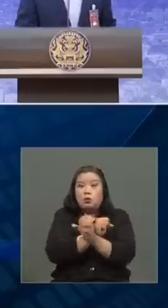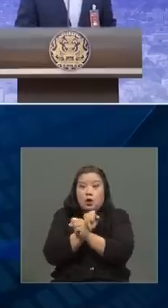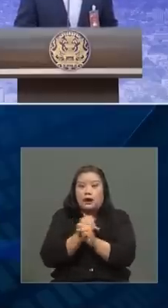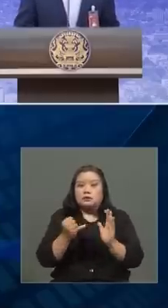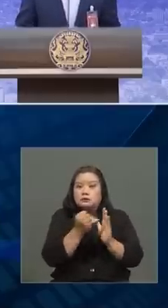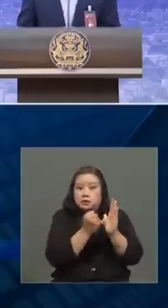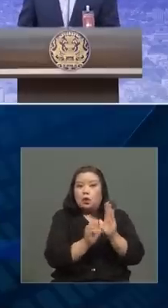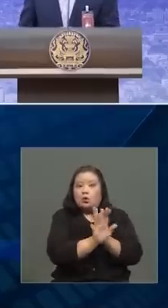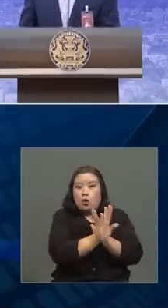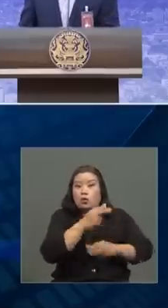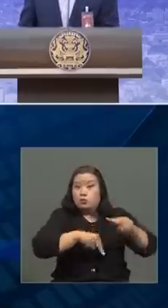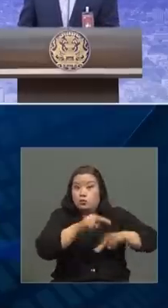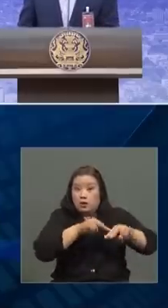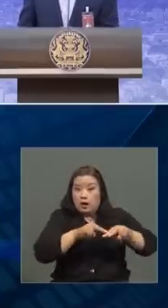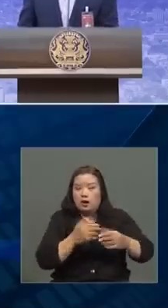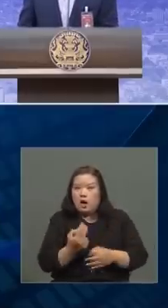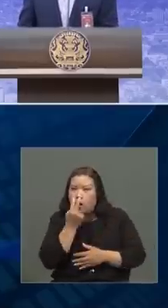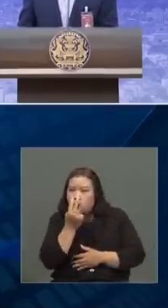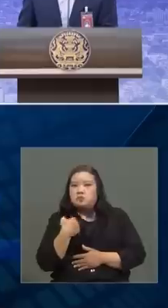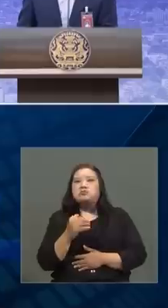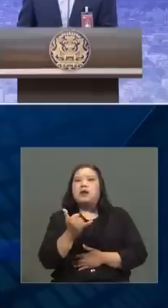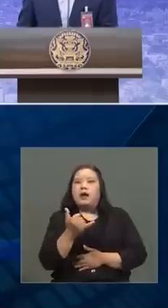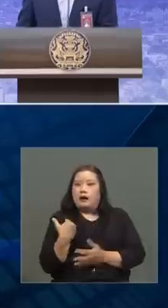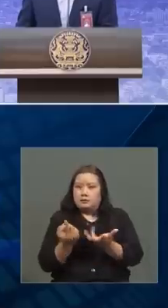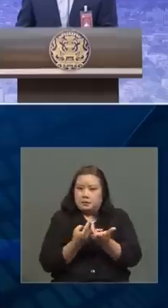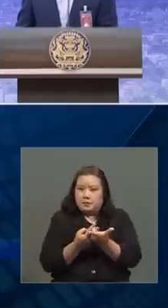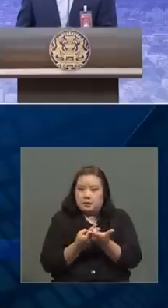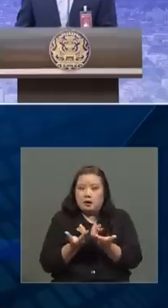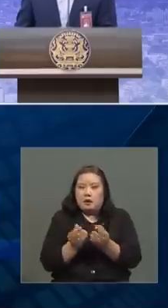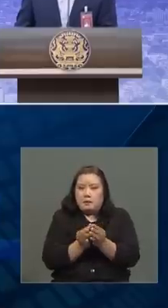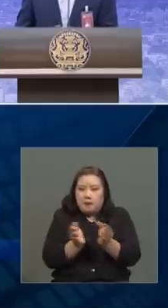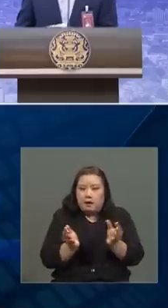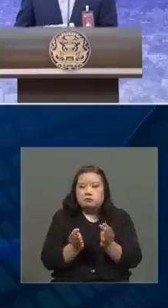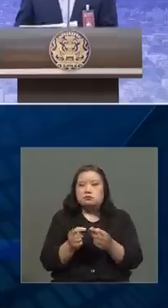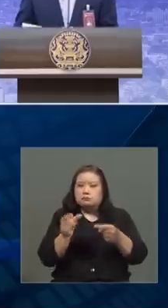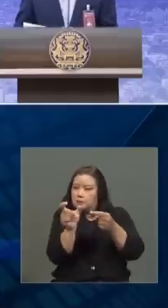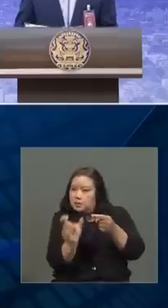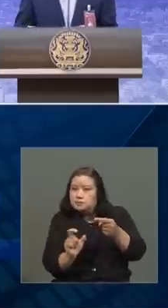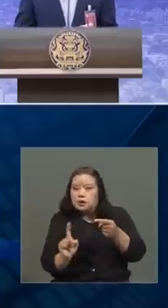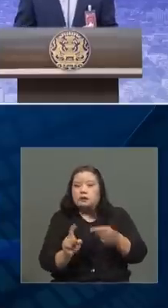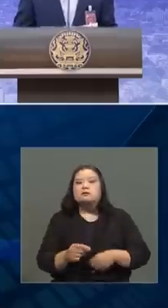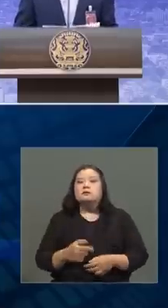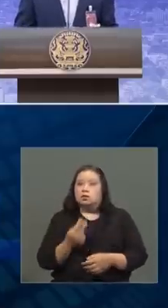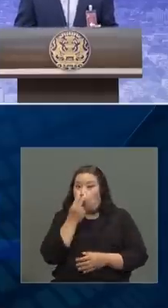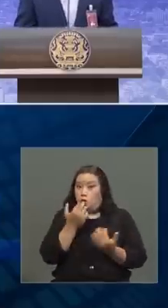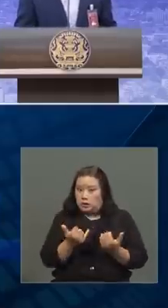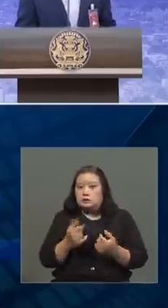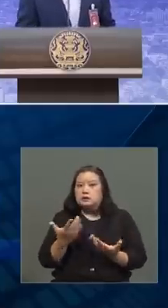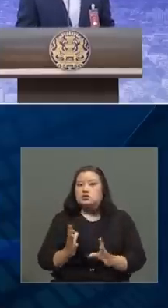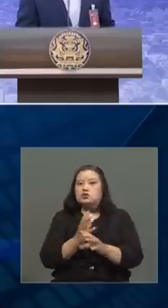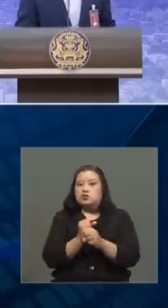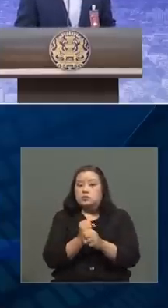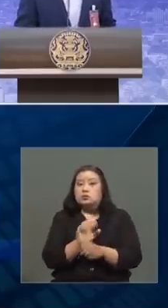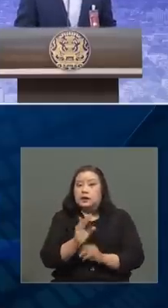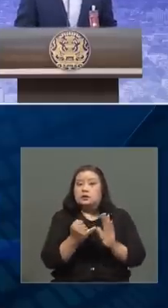ท่านอาจจะได้ข้อมูลของท่านที่อาจจะสูงกว่านี้อะไรอย่างไรก็นำเรียนว่านี่คือเอ่อตัวเลขจะเป็นทางการนะครับ